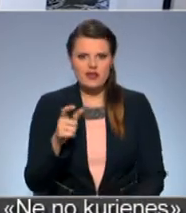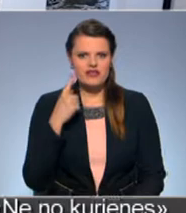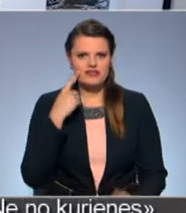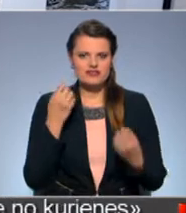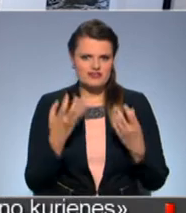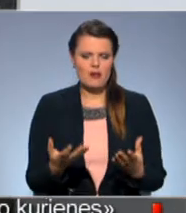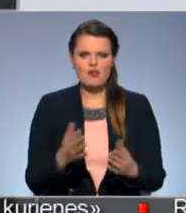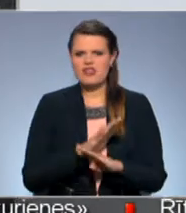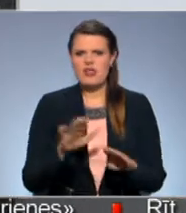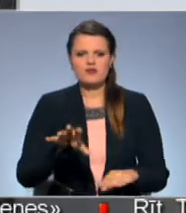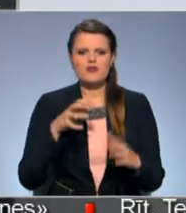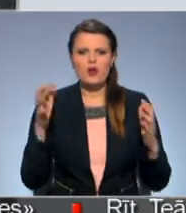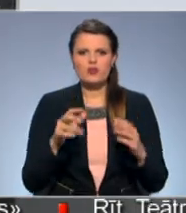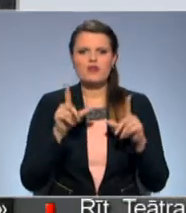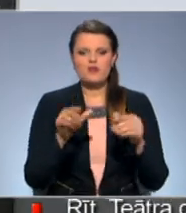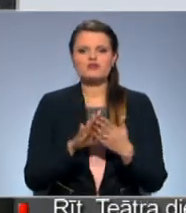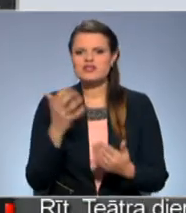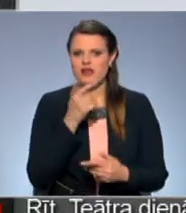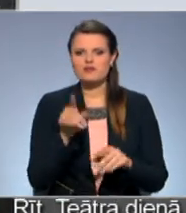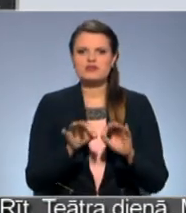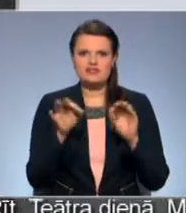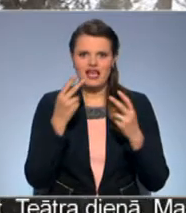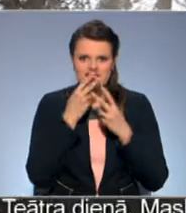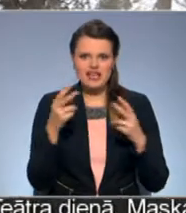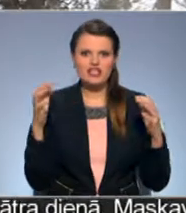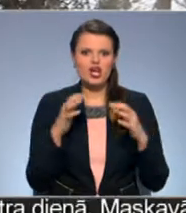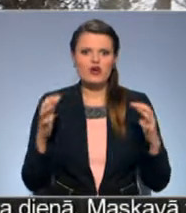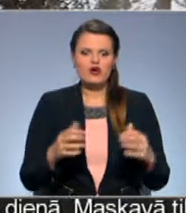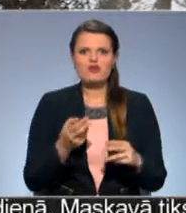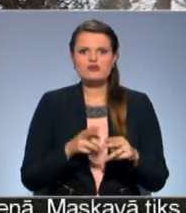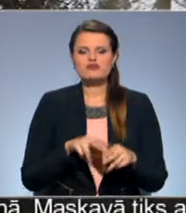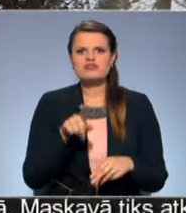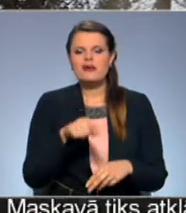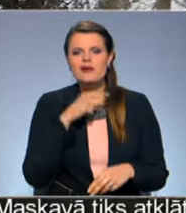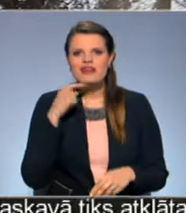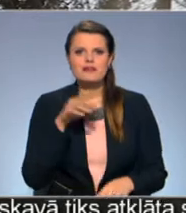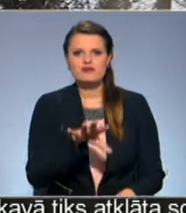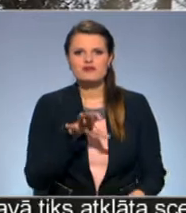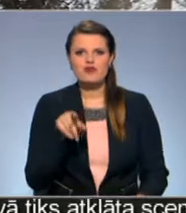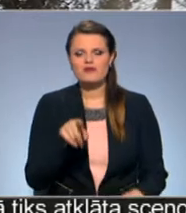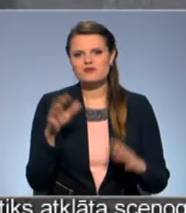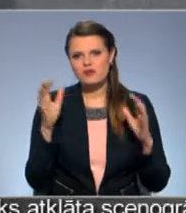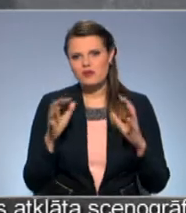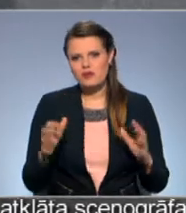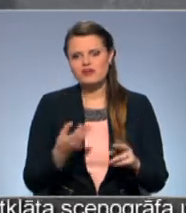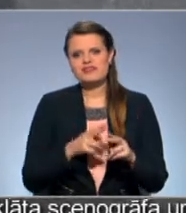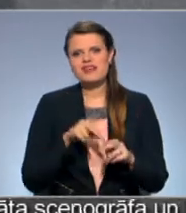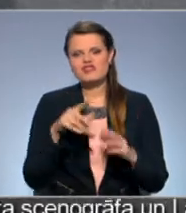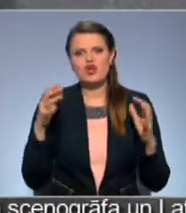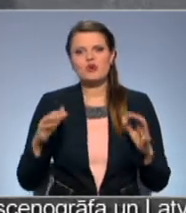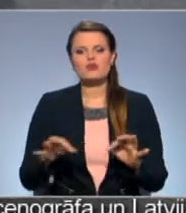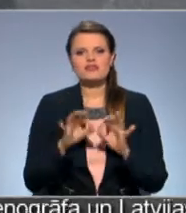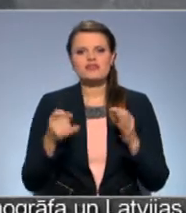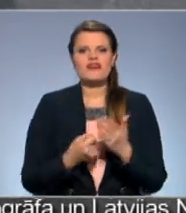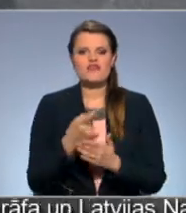krūmus nefotografēsi. Un tu aizbrauc uz ārzemēm, un tu sāc redzēt krūmus, un tev gribas nofotografēt tos krūmus. Un tad tie krūmi sāk veidot